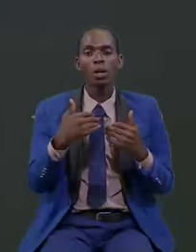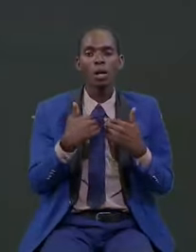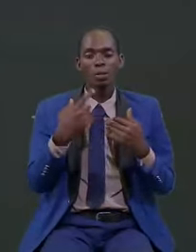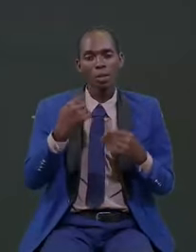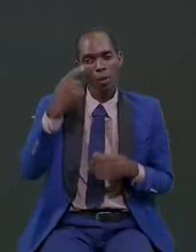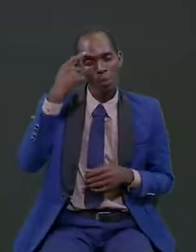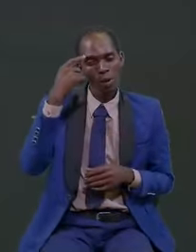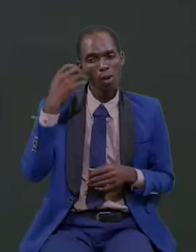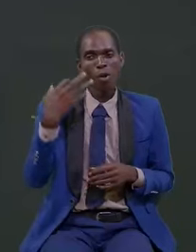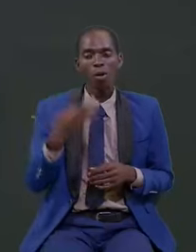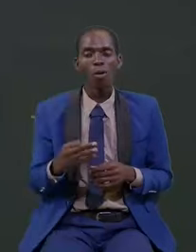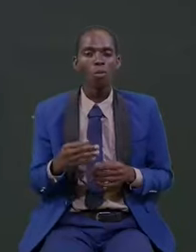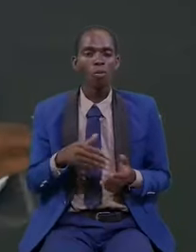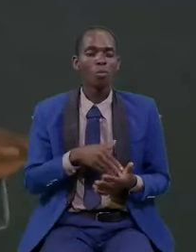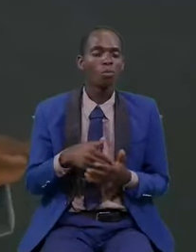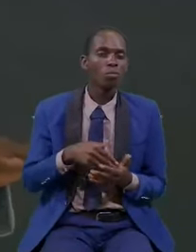le sentiment